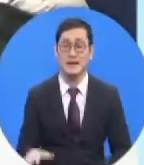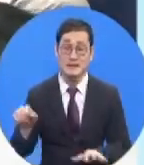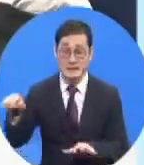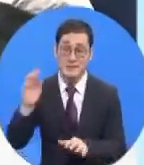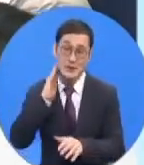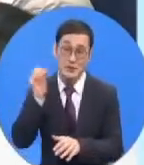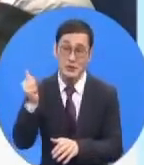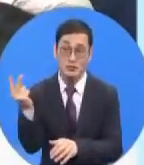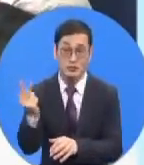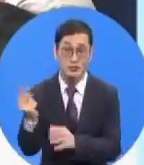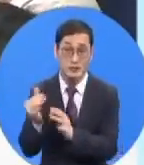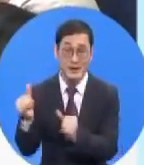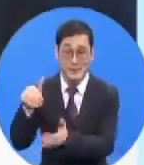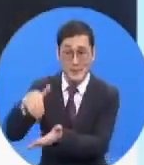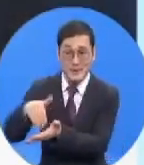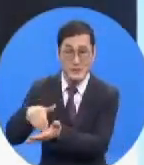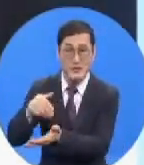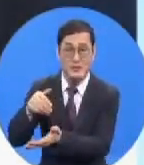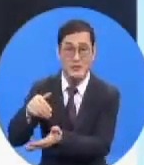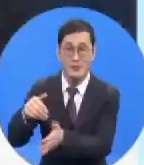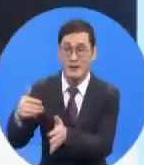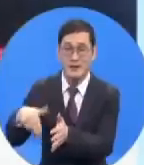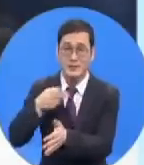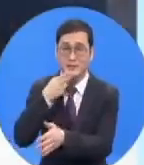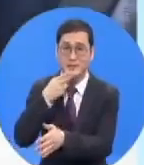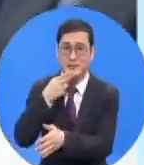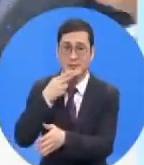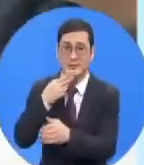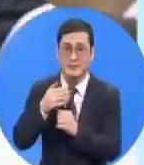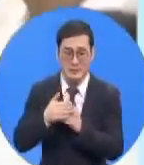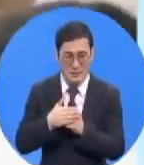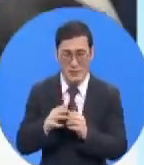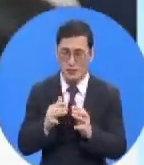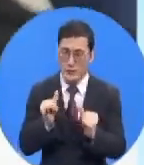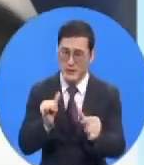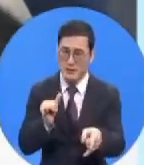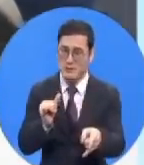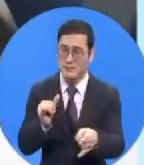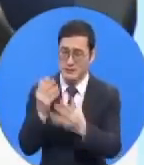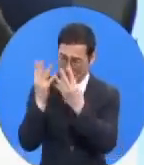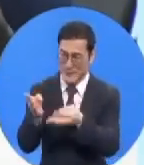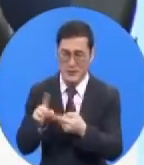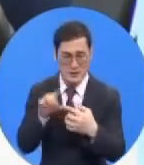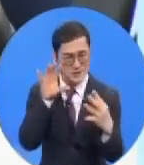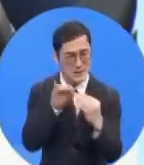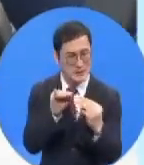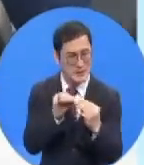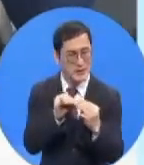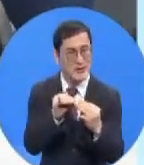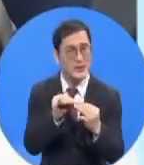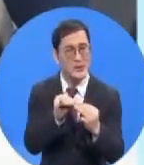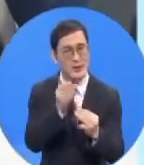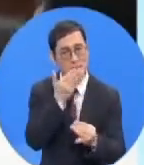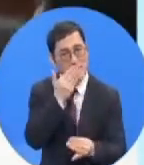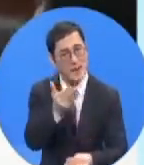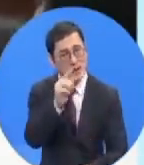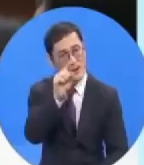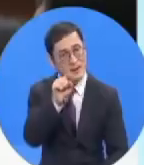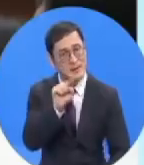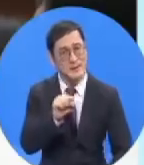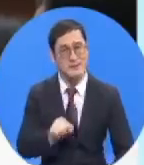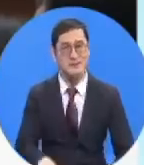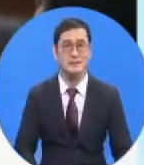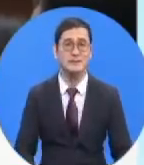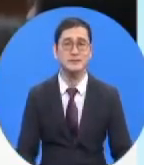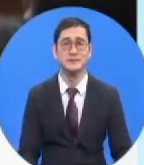없습니다. 그런 차원이라고 하면 과연 국민의 공감대를 형성해낼 수 있을까? 네. 이런 차원에서 아마 정무수석이 그런 얘기를 하는 것은 네.